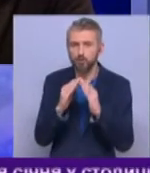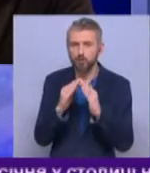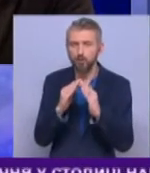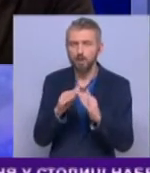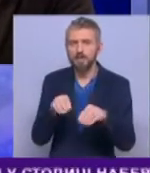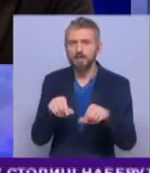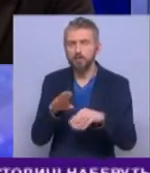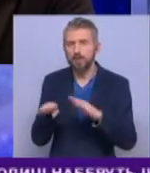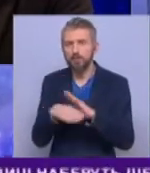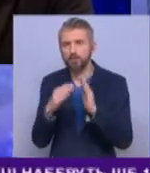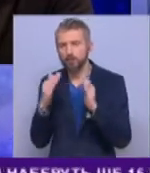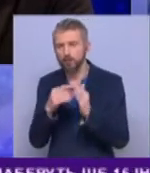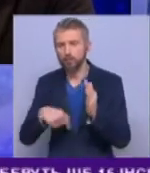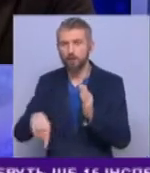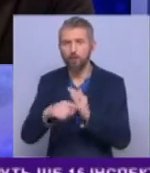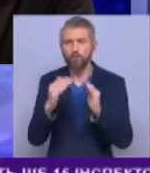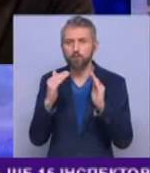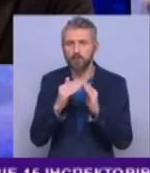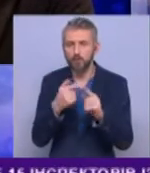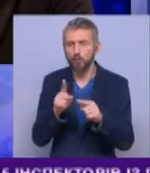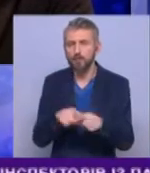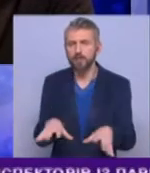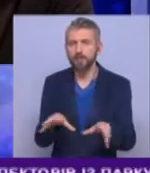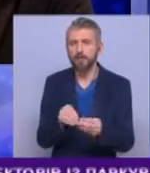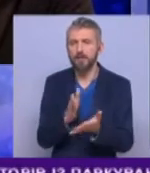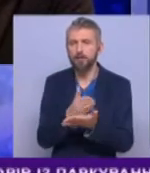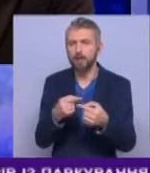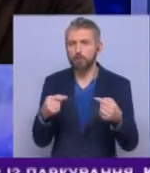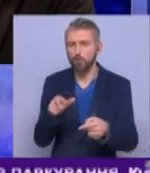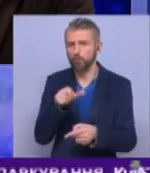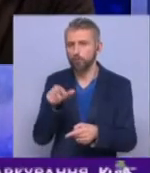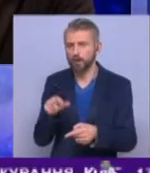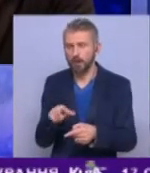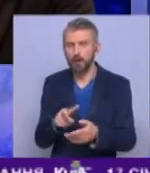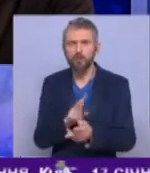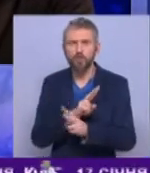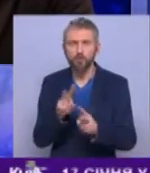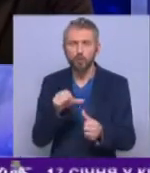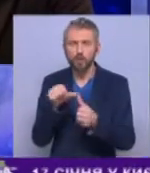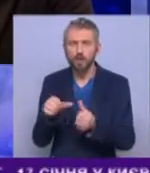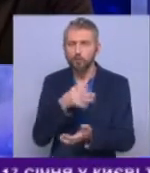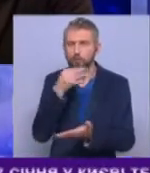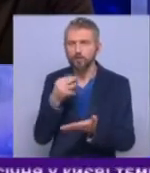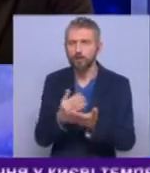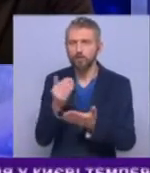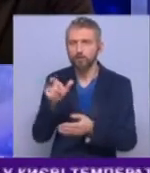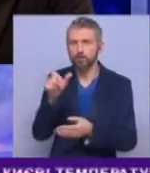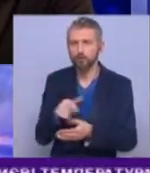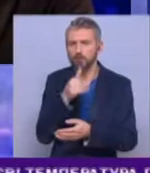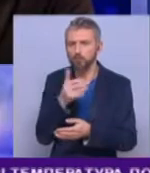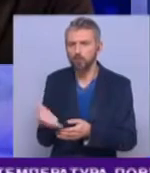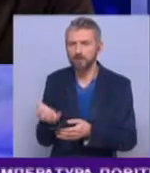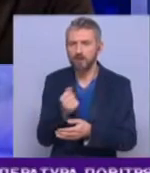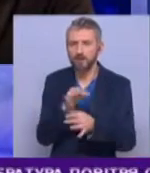під будинком, і навколо будинку – це спільне майно співвласників. Ніхто, окрім уповноваженої вами особи, не може